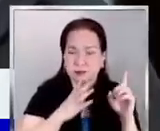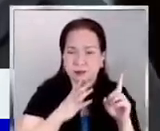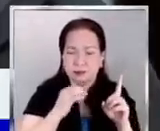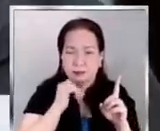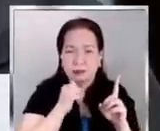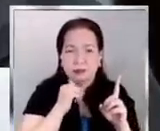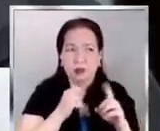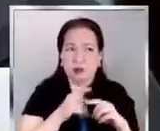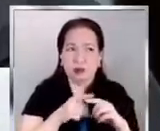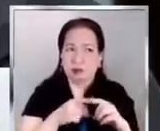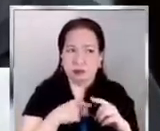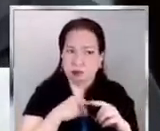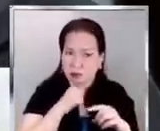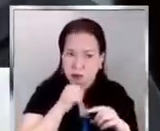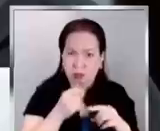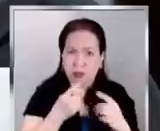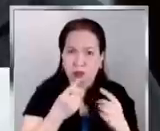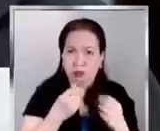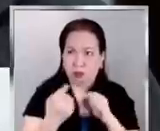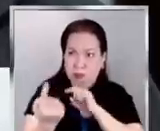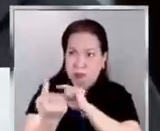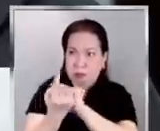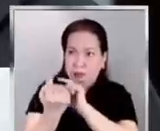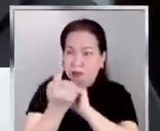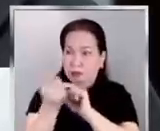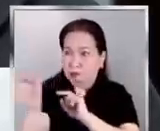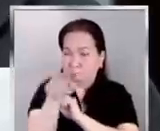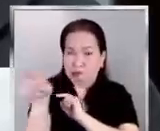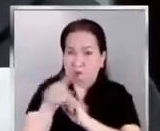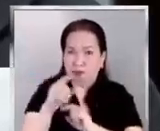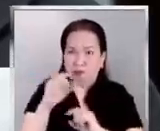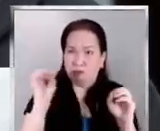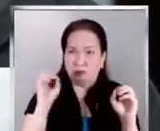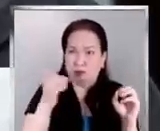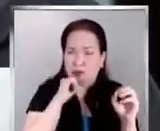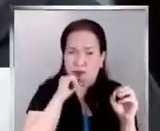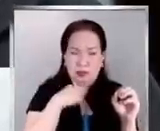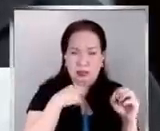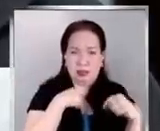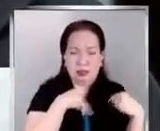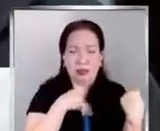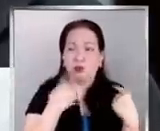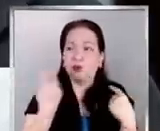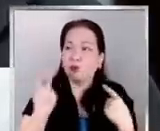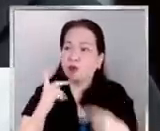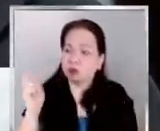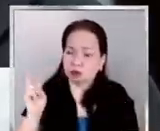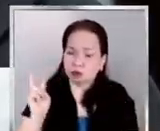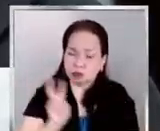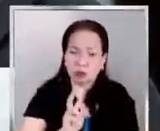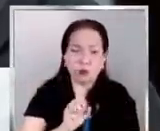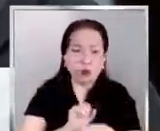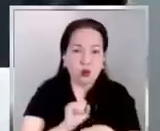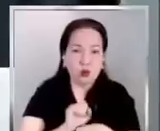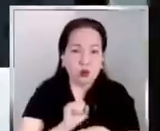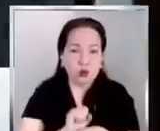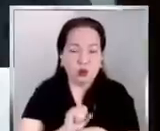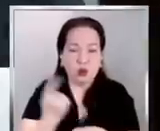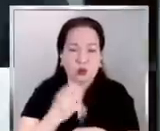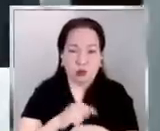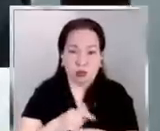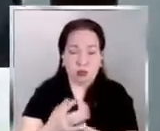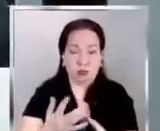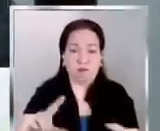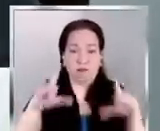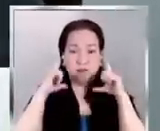yung mga taong unang kausap nila before. Tapos kami po yung sumalo ng mga problema.